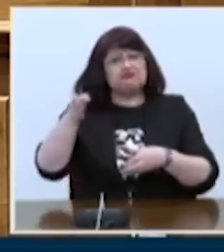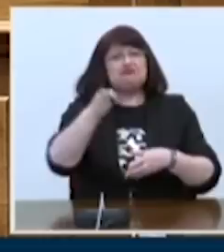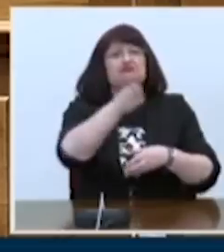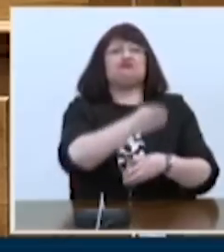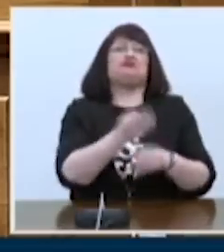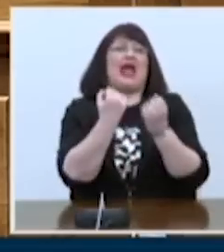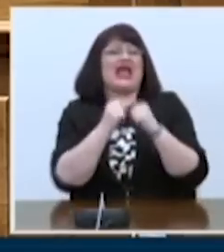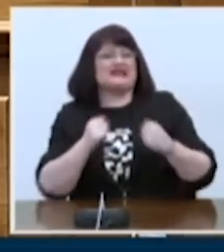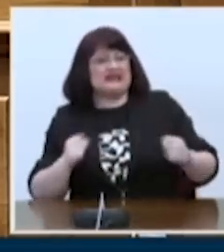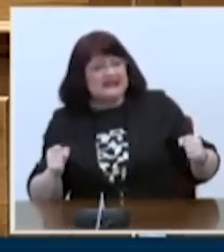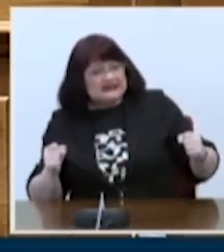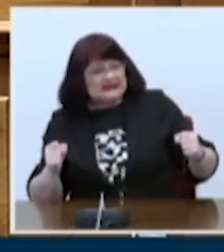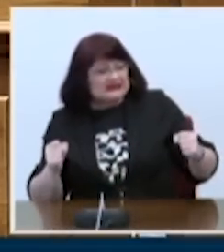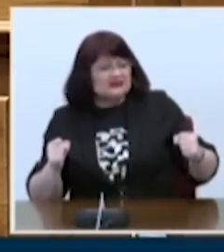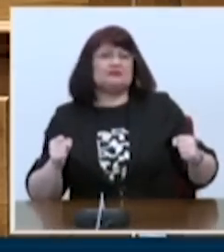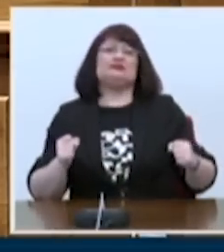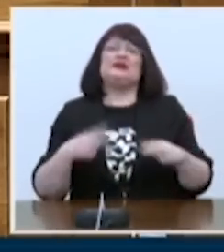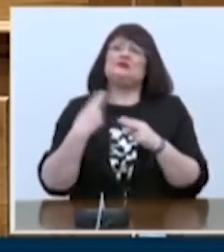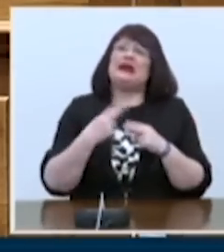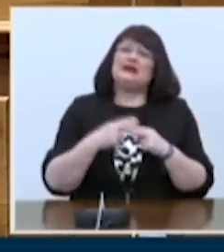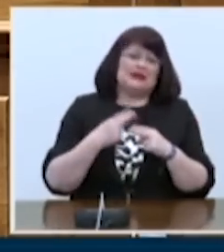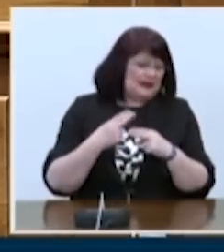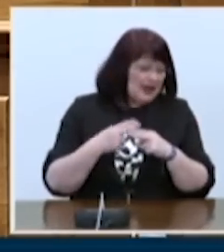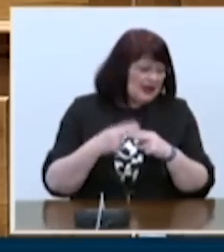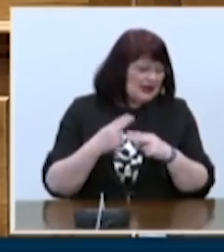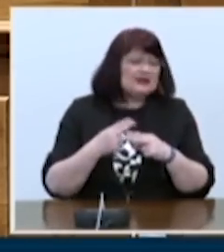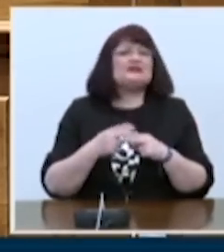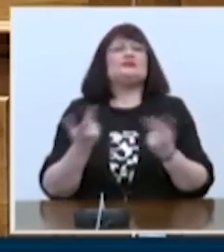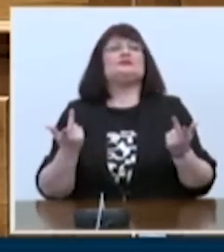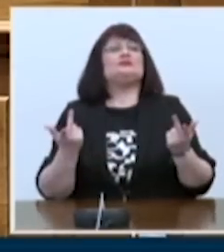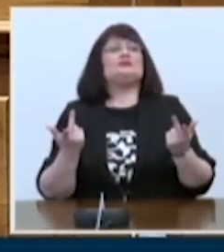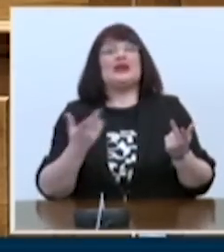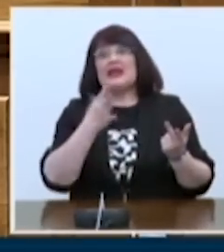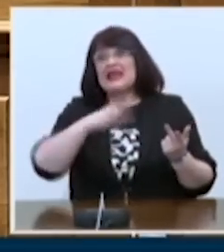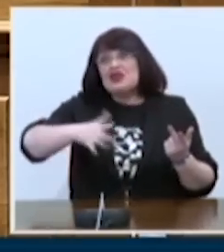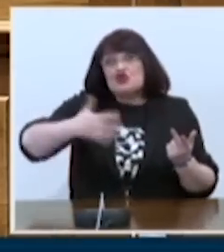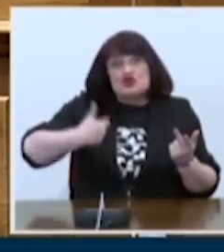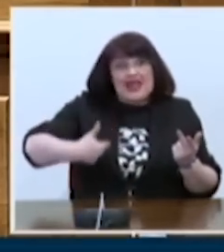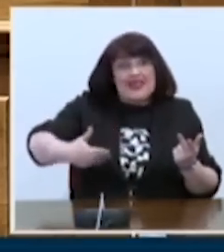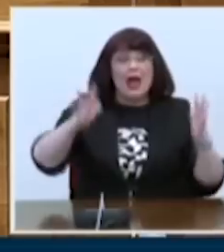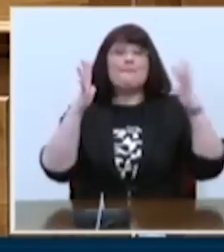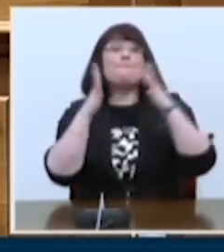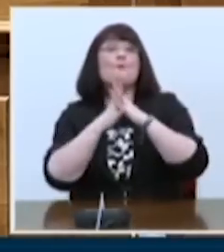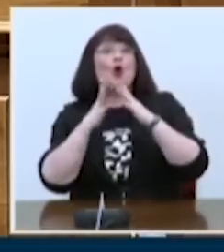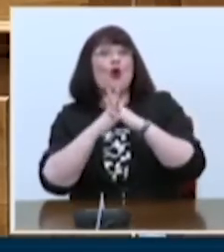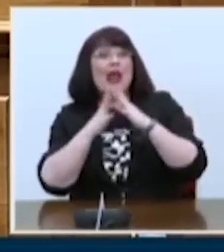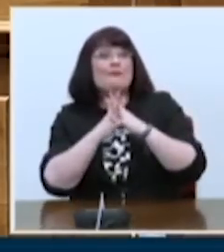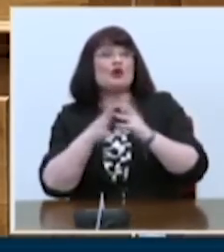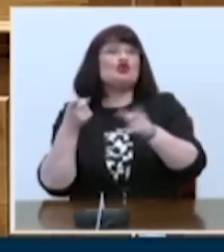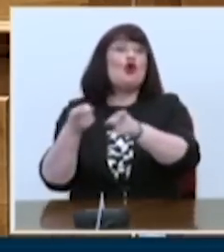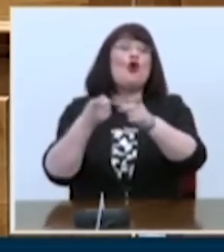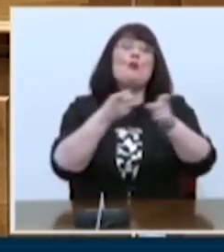ασκήσεις τεράστιας κλίμακας και με σενάρια πολέμου, μεταφέρονται οπλικά συστήματα όλων των